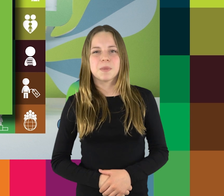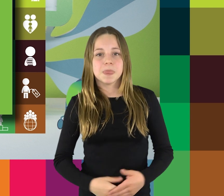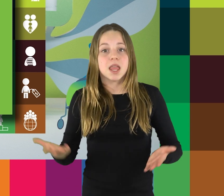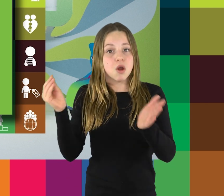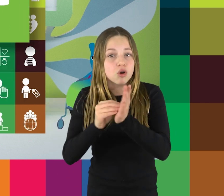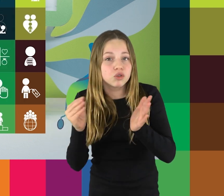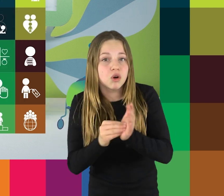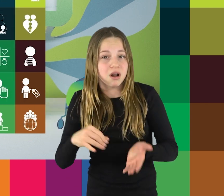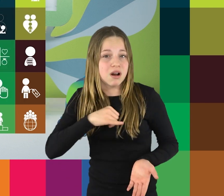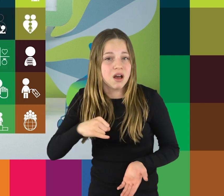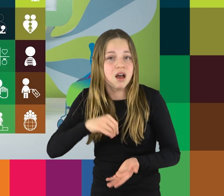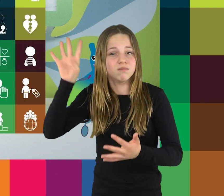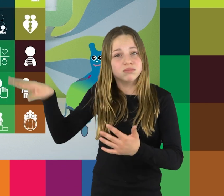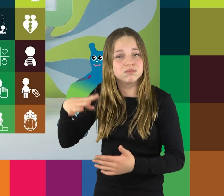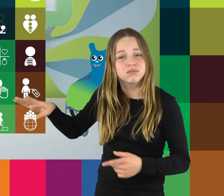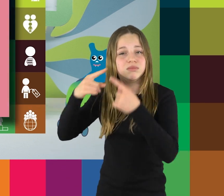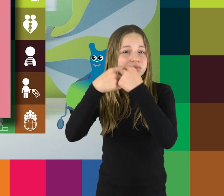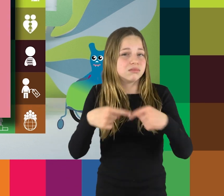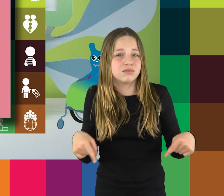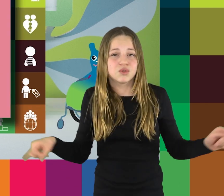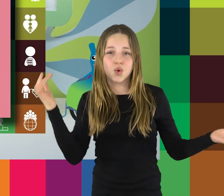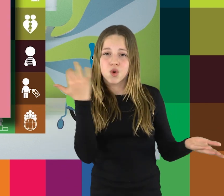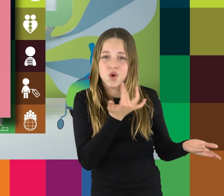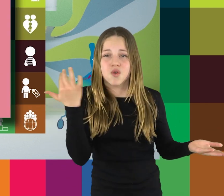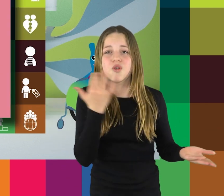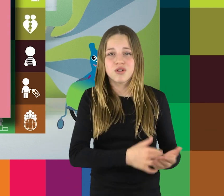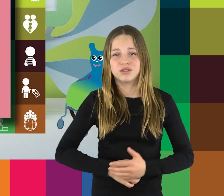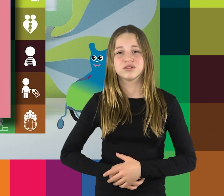Et tu continueras à en découvrir d'autres.